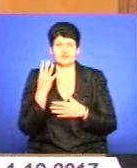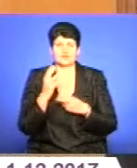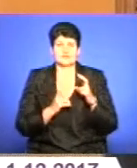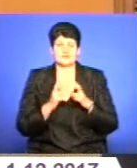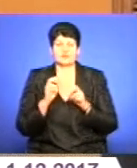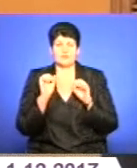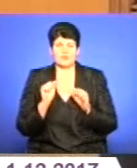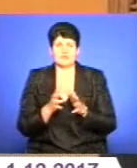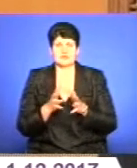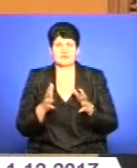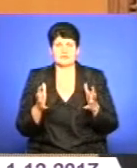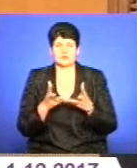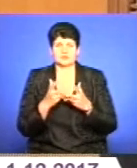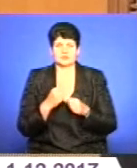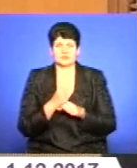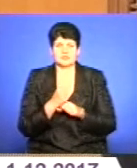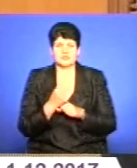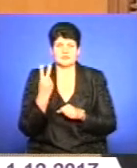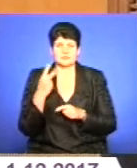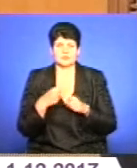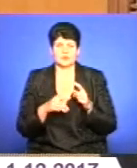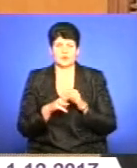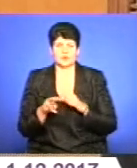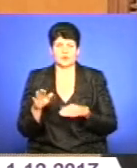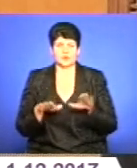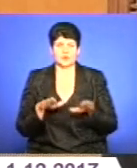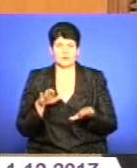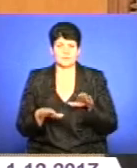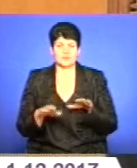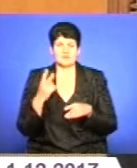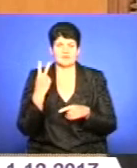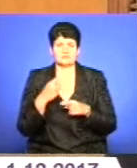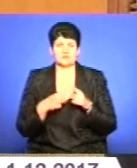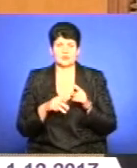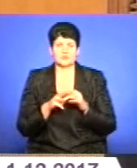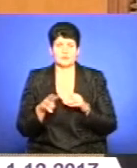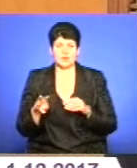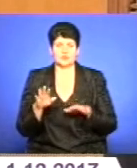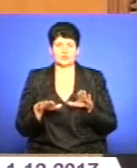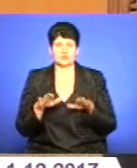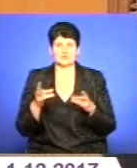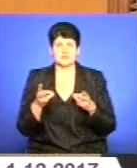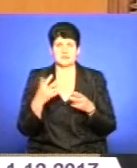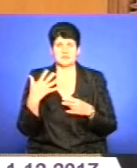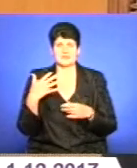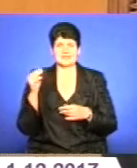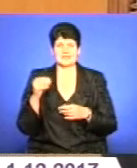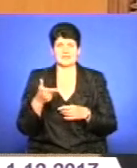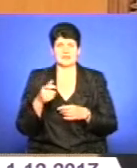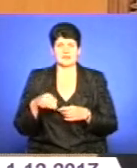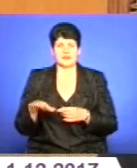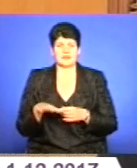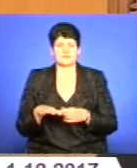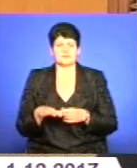можуть максимальну кількість переробити, це 2,5 мільйони тонн. Під 2,5 мільйони тонн нам потрібно в межах 50 тисяч гектарів. Тобто